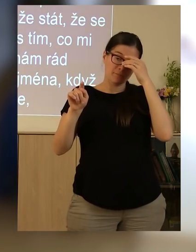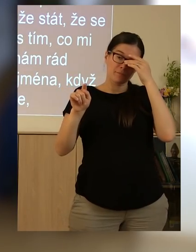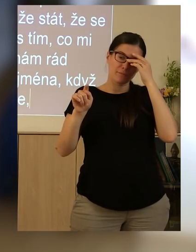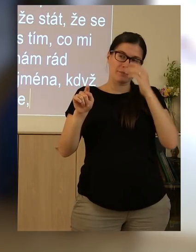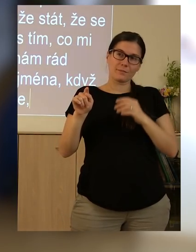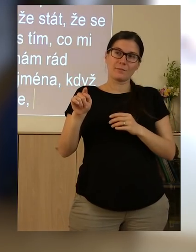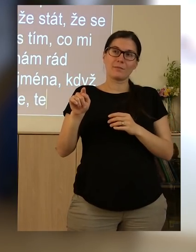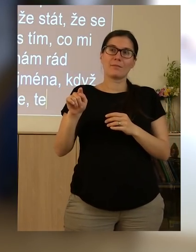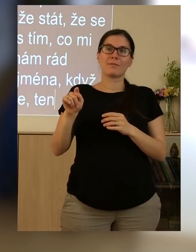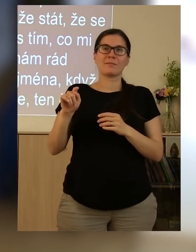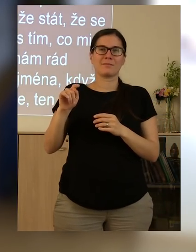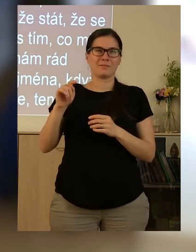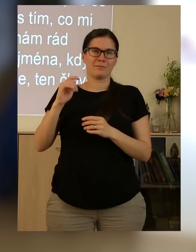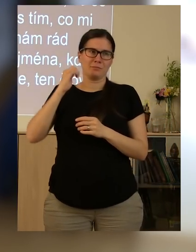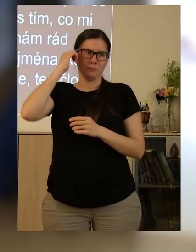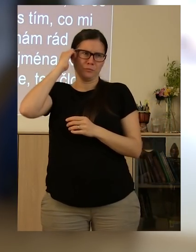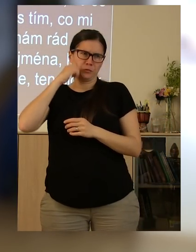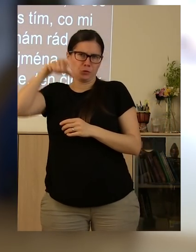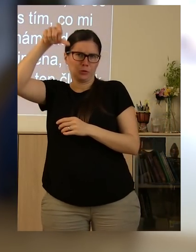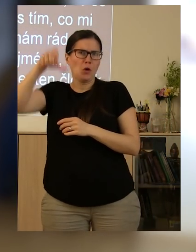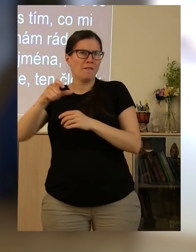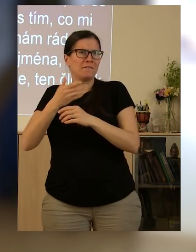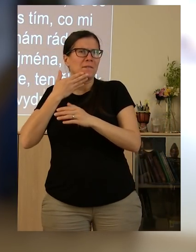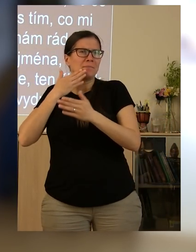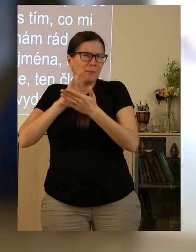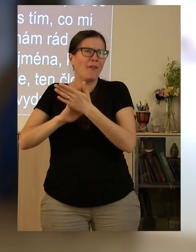ten člověk, který se tam někam vydrápal,